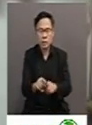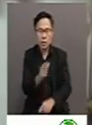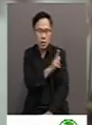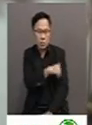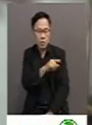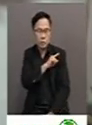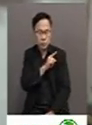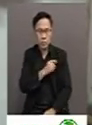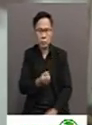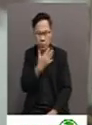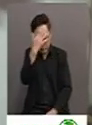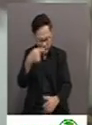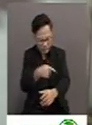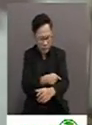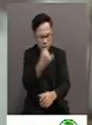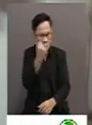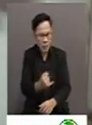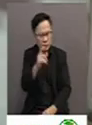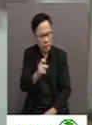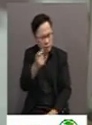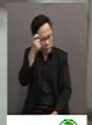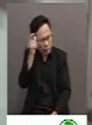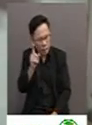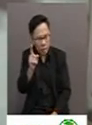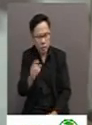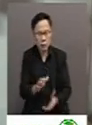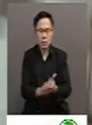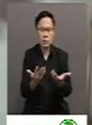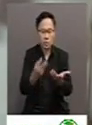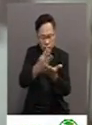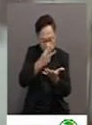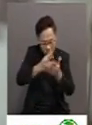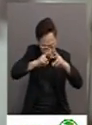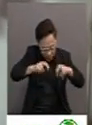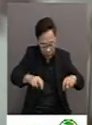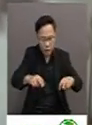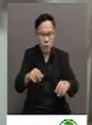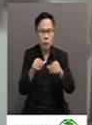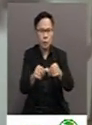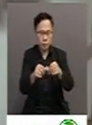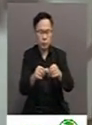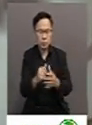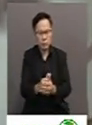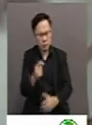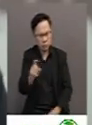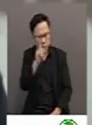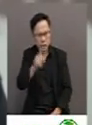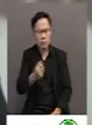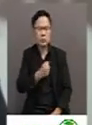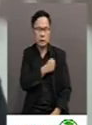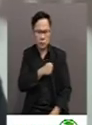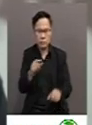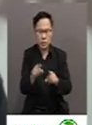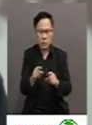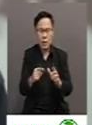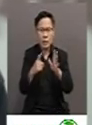เอ๊ะมันเป็นไปได้ยังไงมันถ้าอีกทางวิชาการก็ไม่ค่อยได้เราก็แบบเอ๊ะยังไงก็เสียใจคือรักษายา